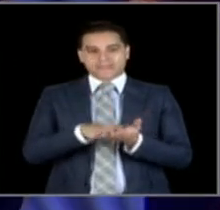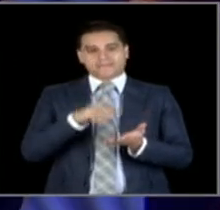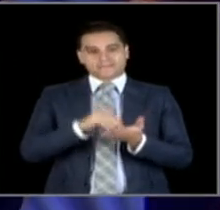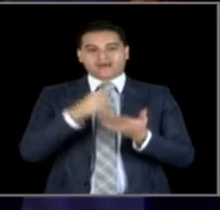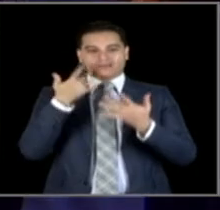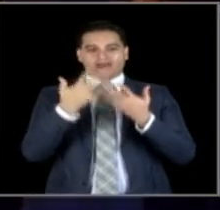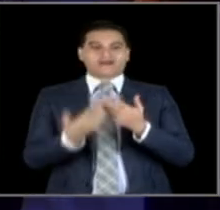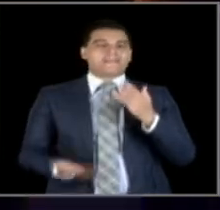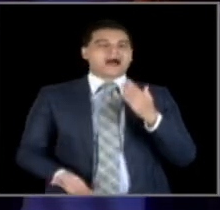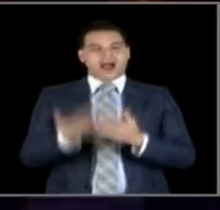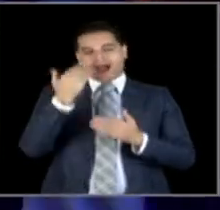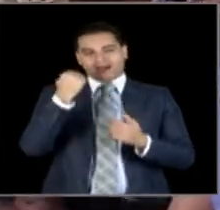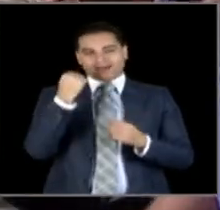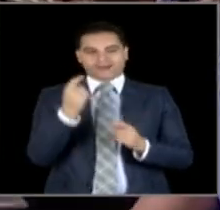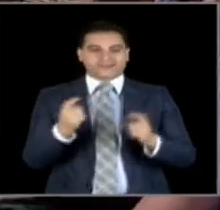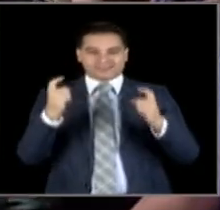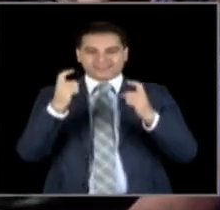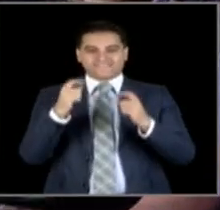البطوله. الحمد لله.